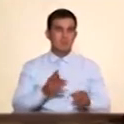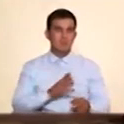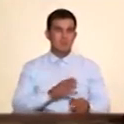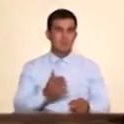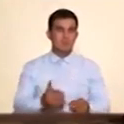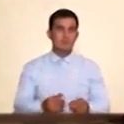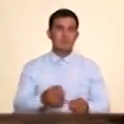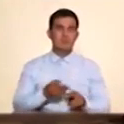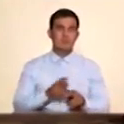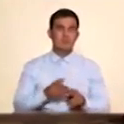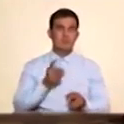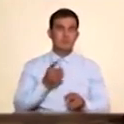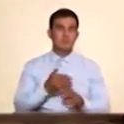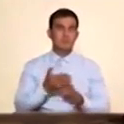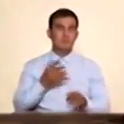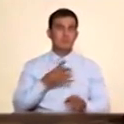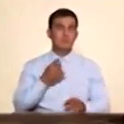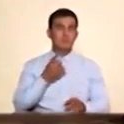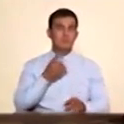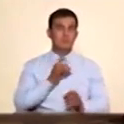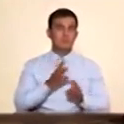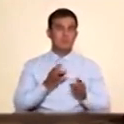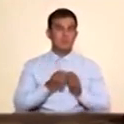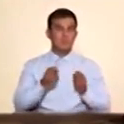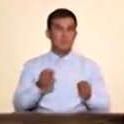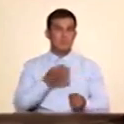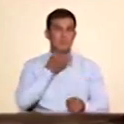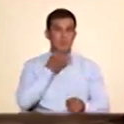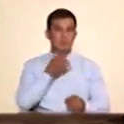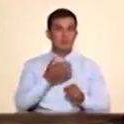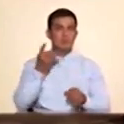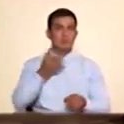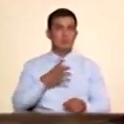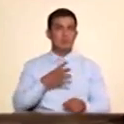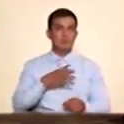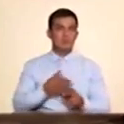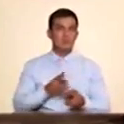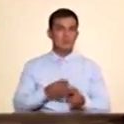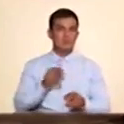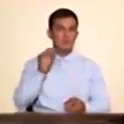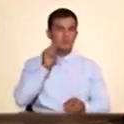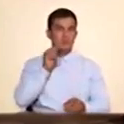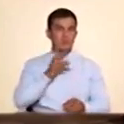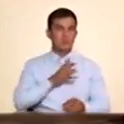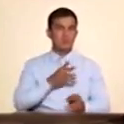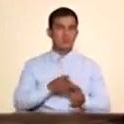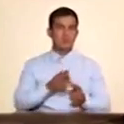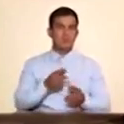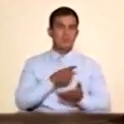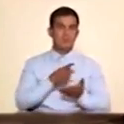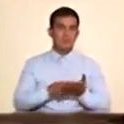Keling, darsimiz avvalida o'tilgan mavzumizni takrorlash uchun quyidagi savollar orqali bir